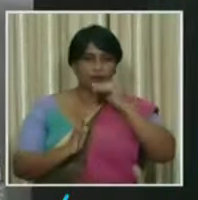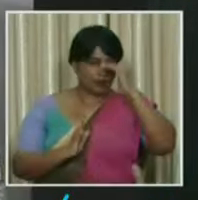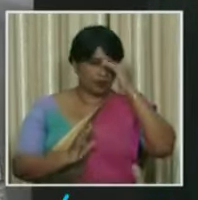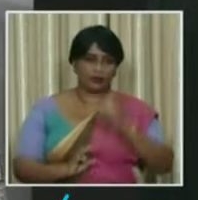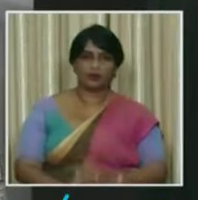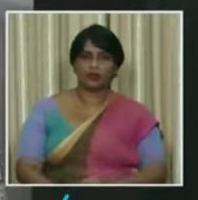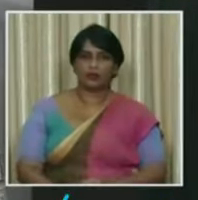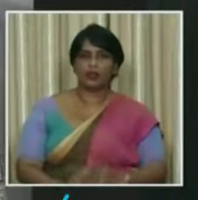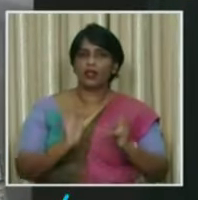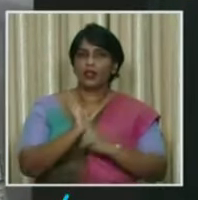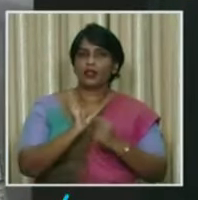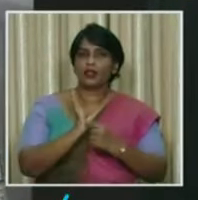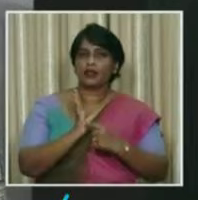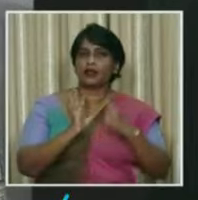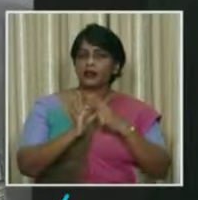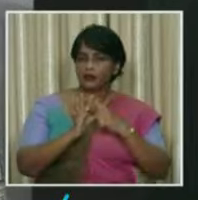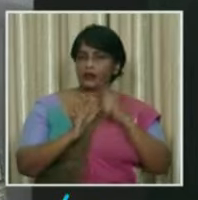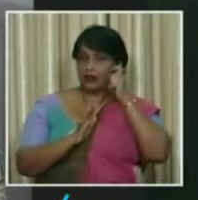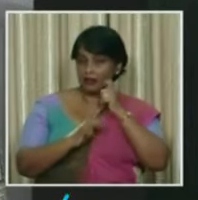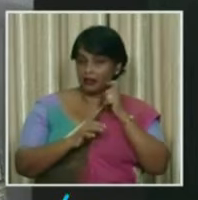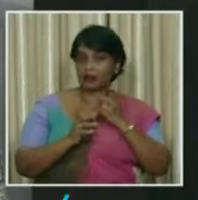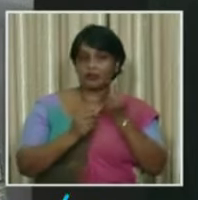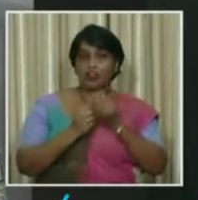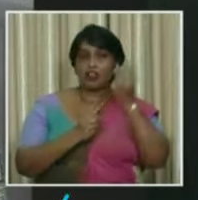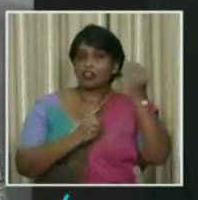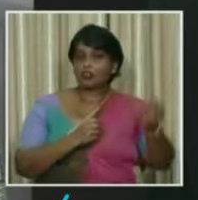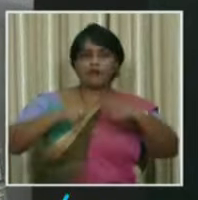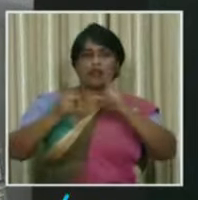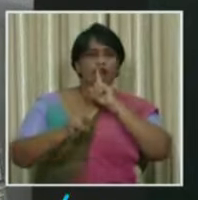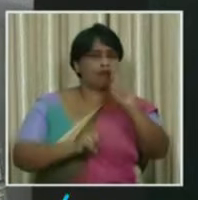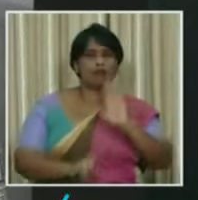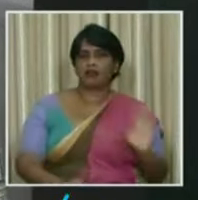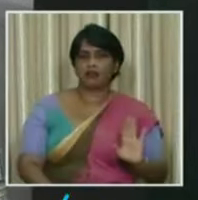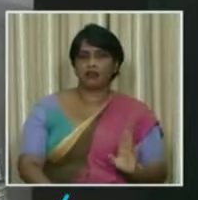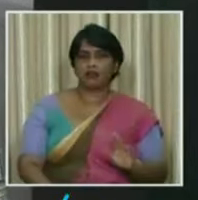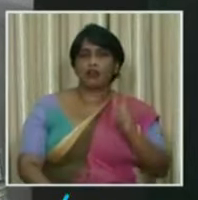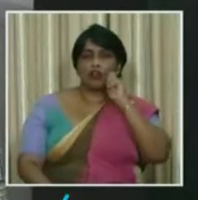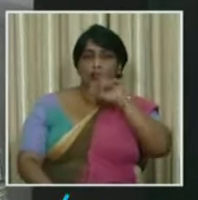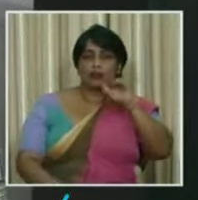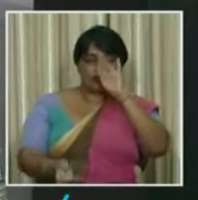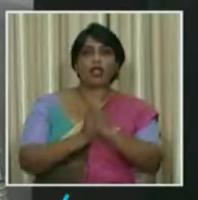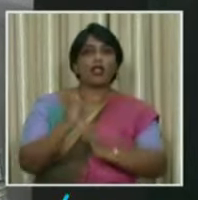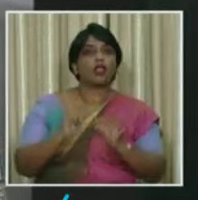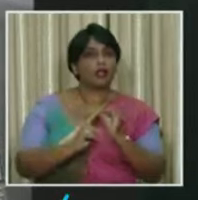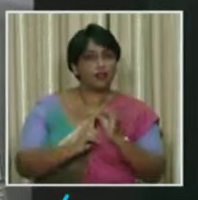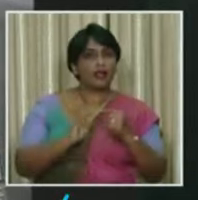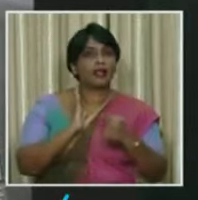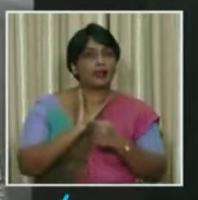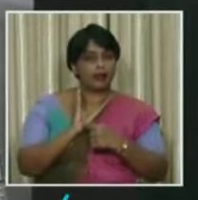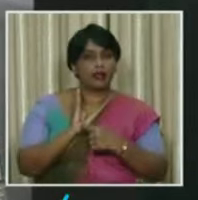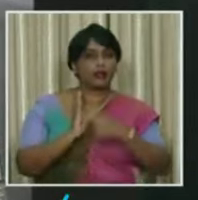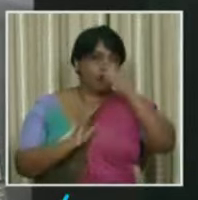කරන්න කොටින්ට සල්ලි දුන්න එක ගැන වෙන කාගෙන්වත් අහන්න එපා මහජන ආරක්ෂක ඇමති